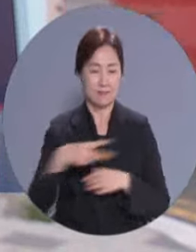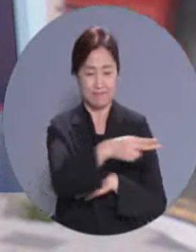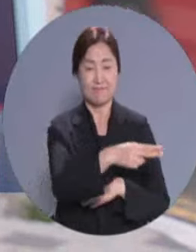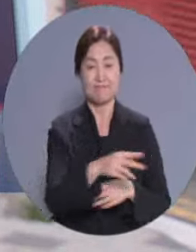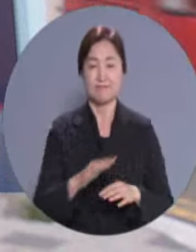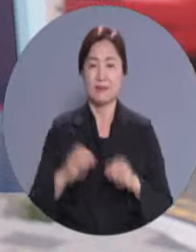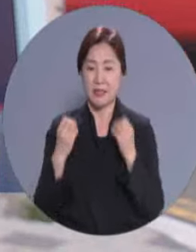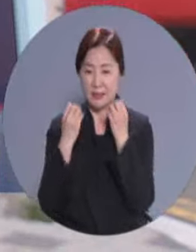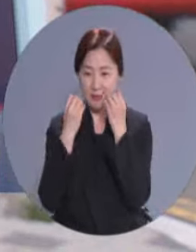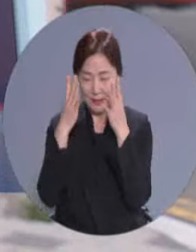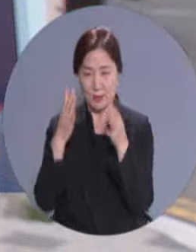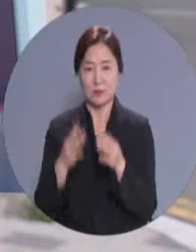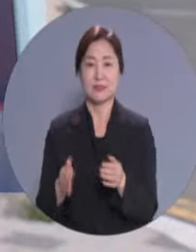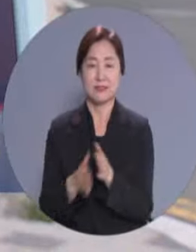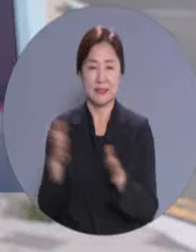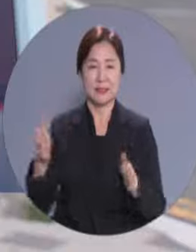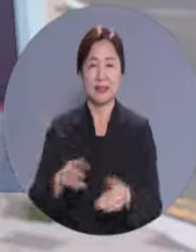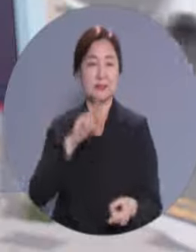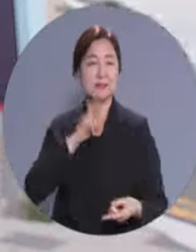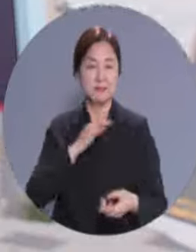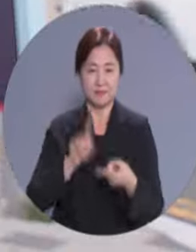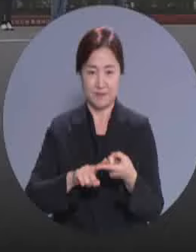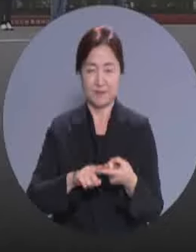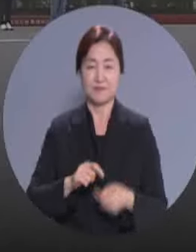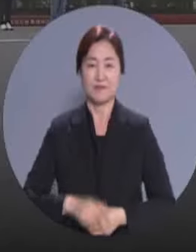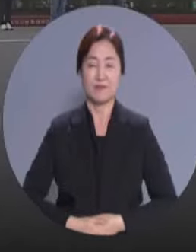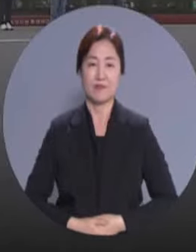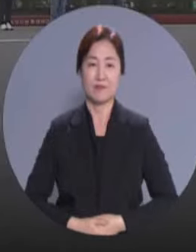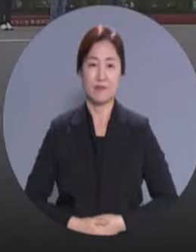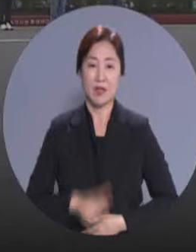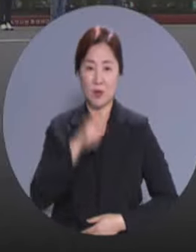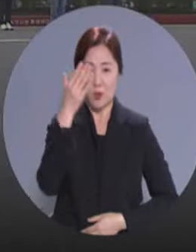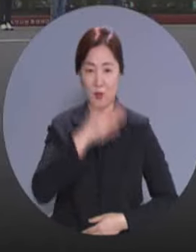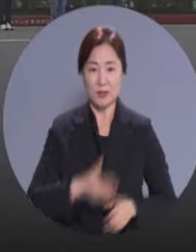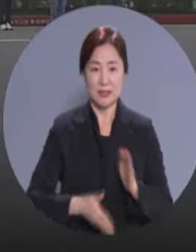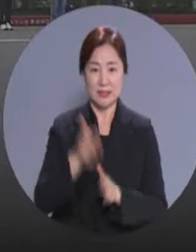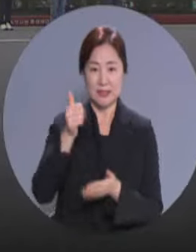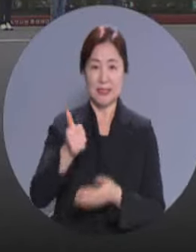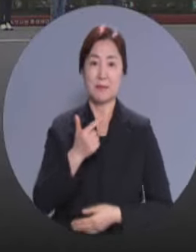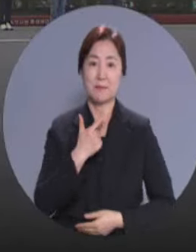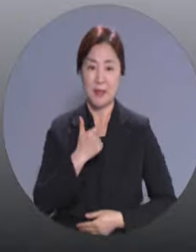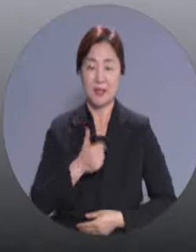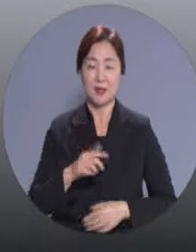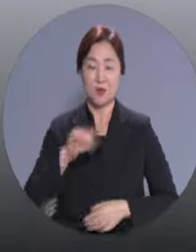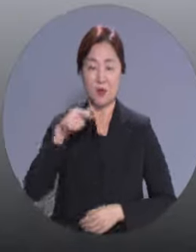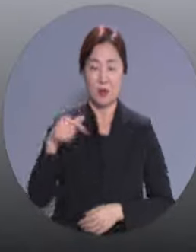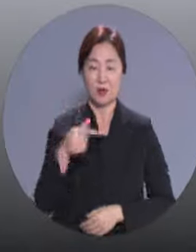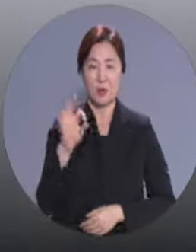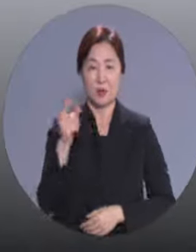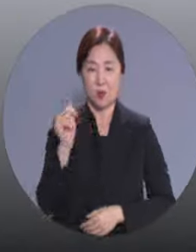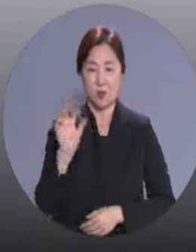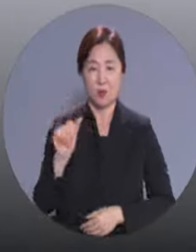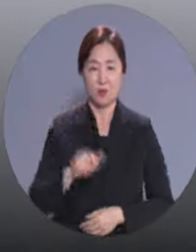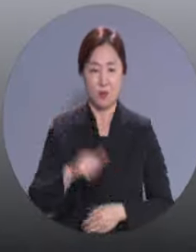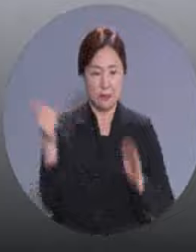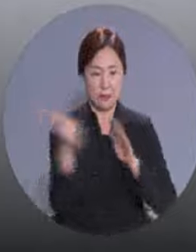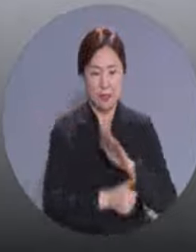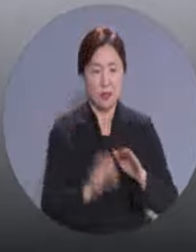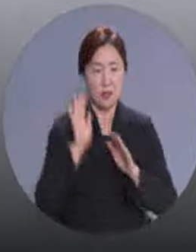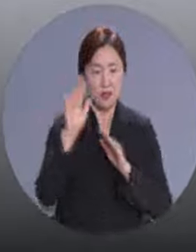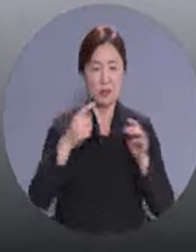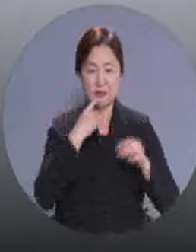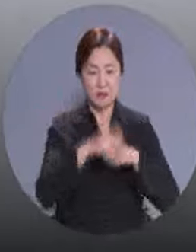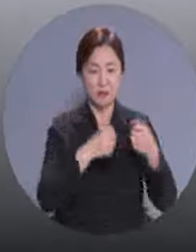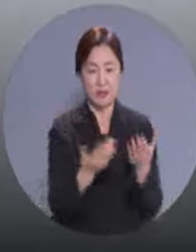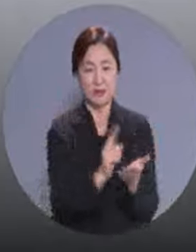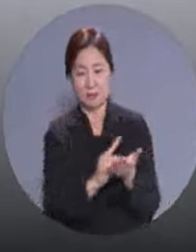있는 최선의 적임자이지 않을까 생각합니다. 여수시장을 지낸 권호봉 후보는 컷오프 이후 민주당을 탈당해